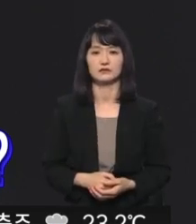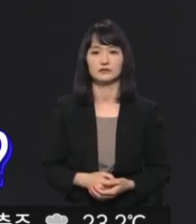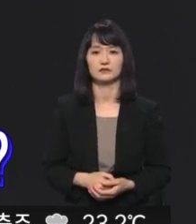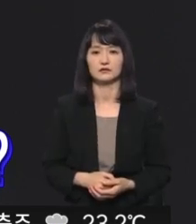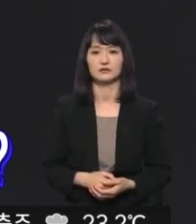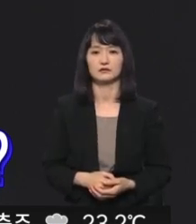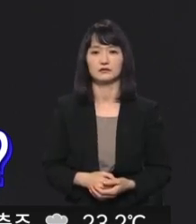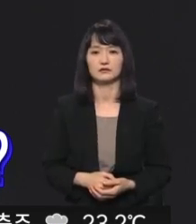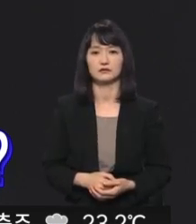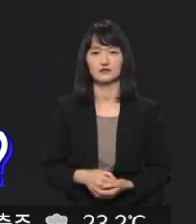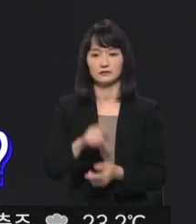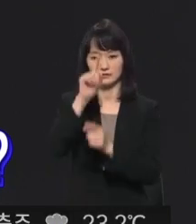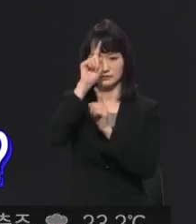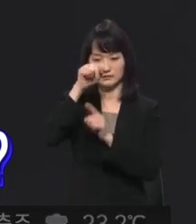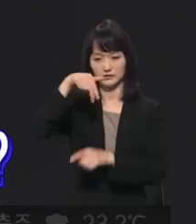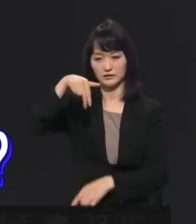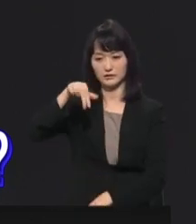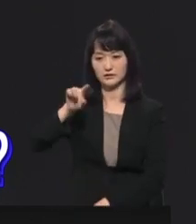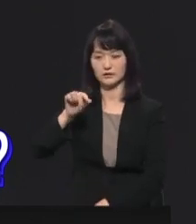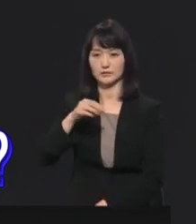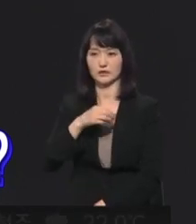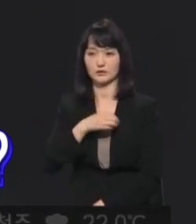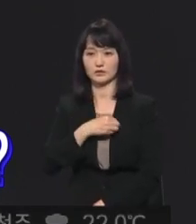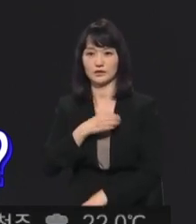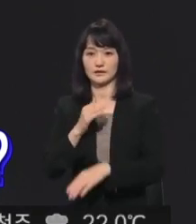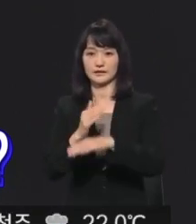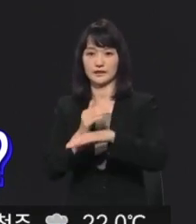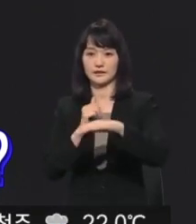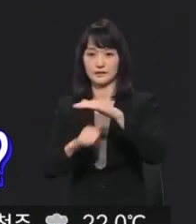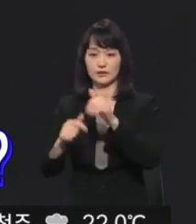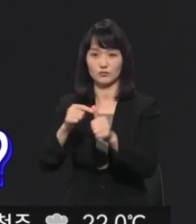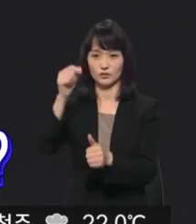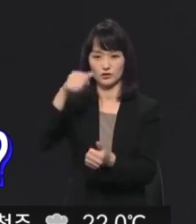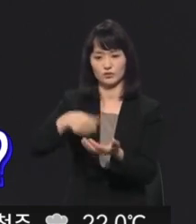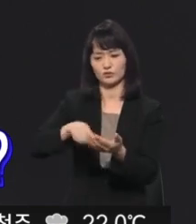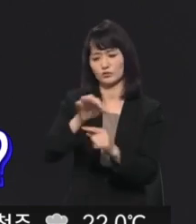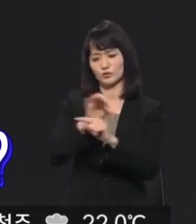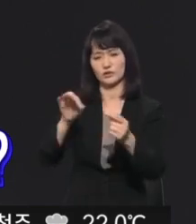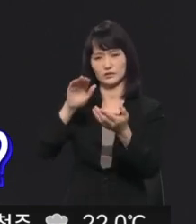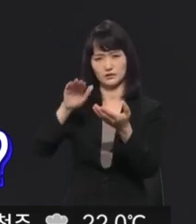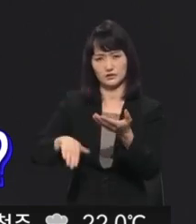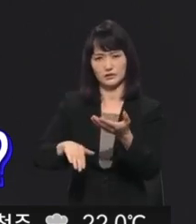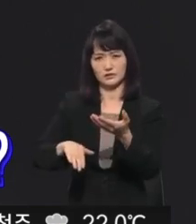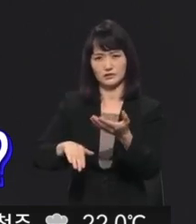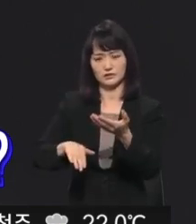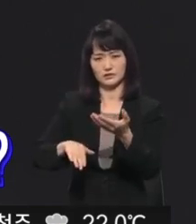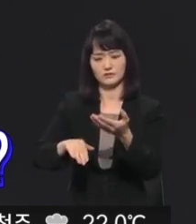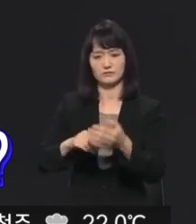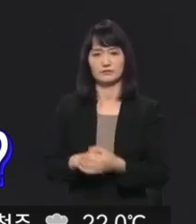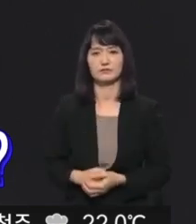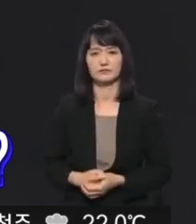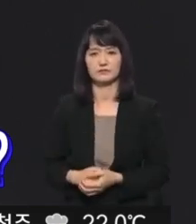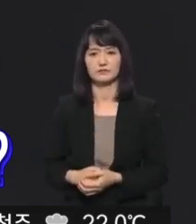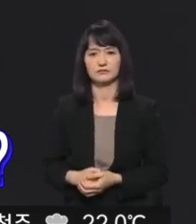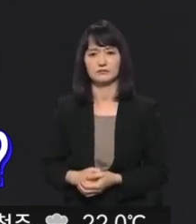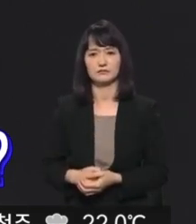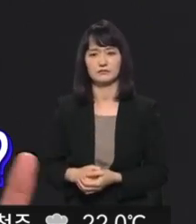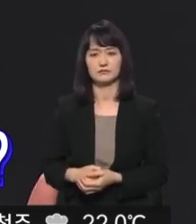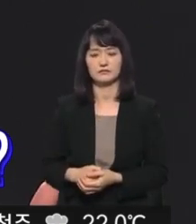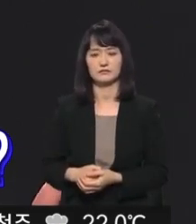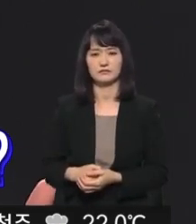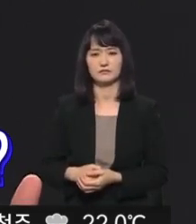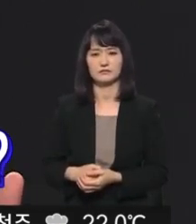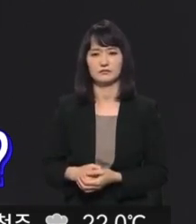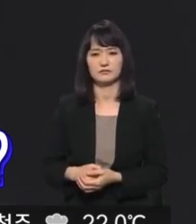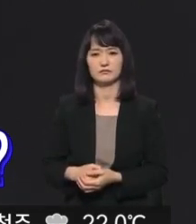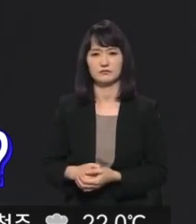원이 당대표 된 거 가지고 뭐 투표에 낮았다 면 정말 죽이 너무 일방적 이지아는 이렇게 비판을 많이 했는데 정작 우리